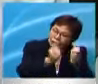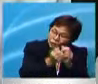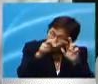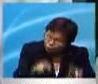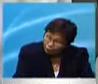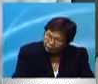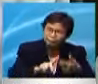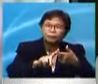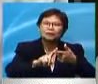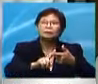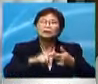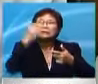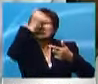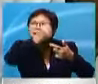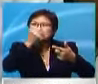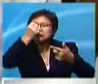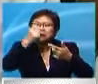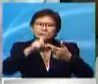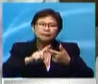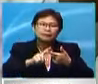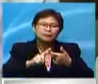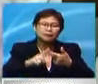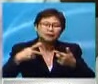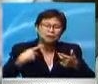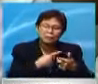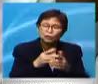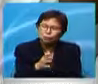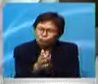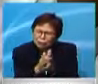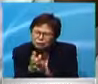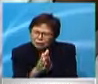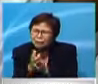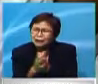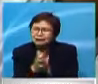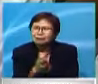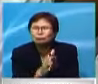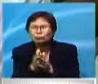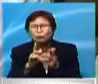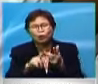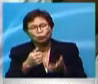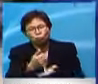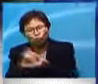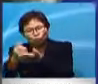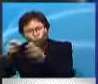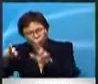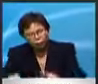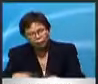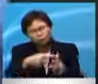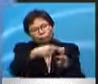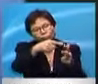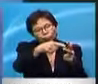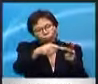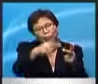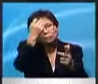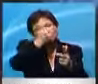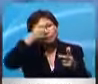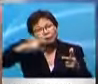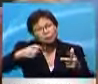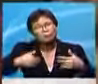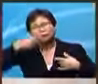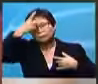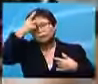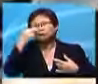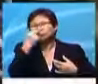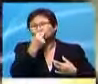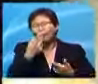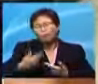sikap untuk kita rajin er menolong rakyat Datuk Seri Najib